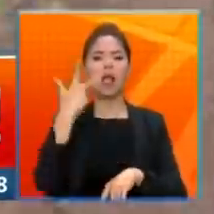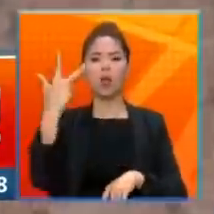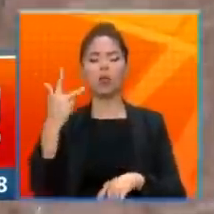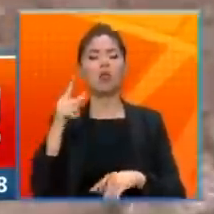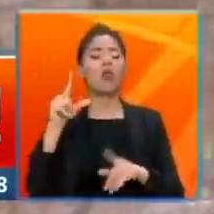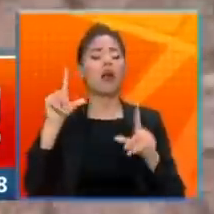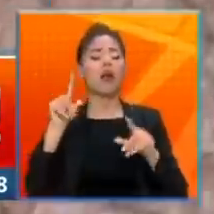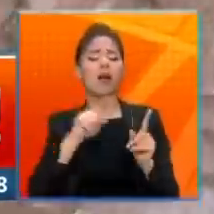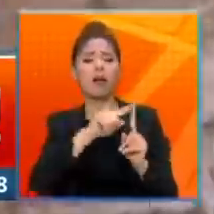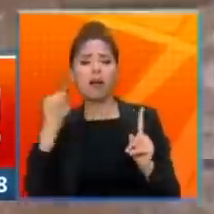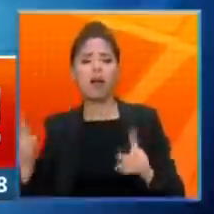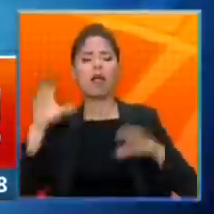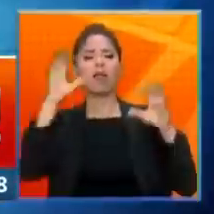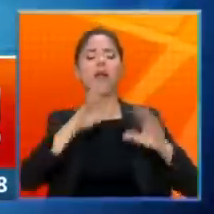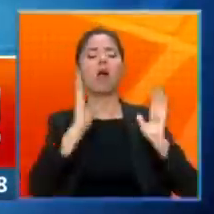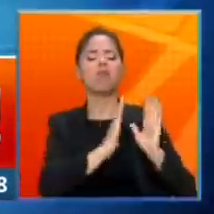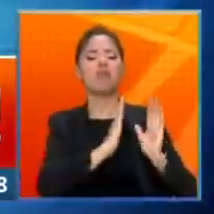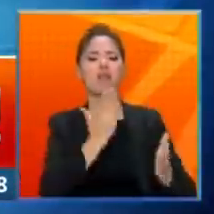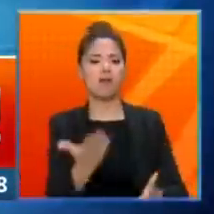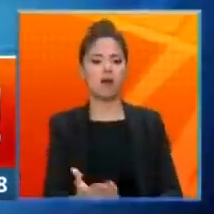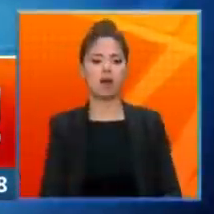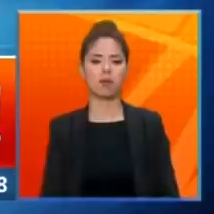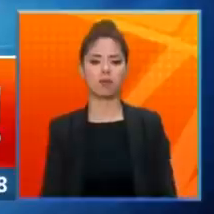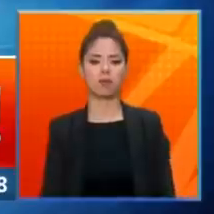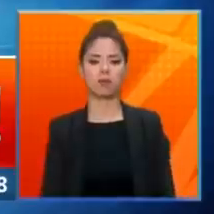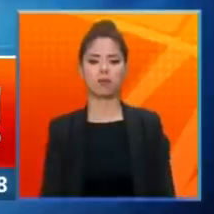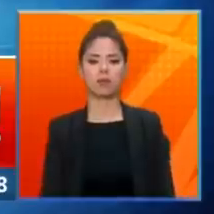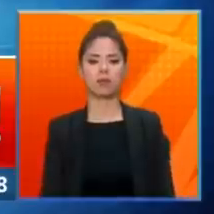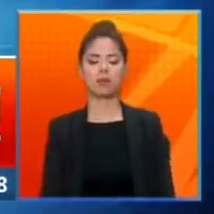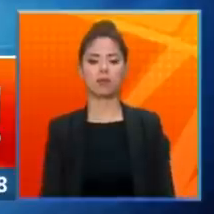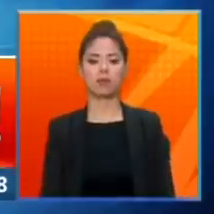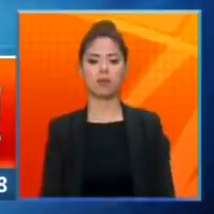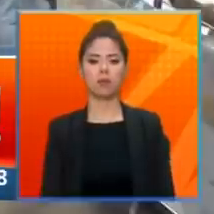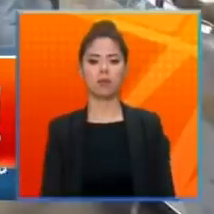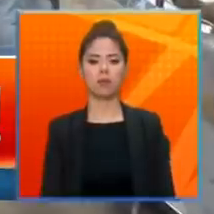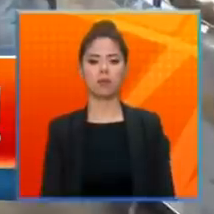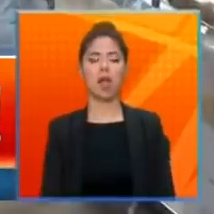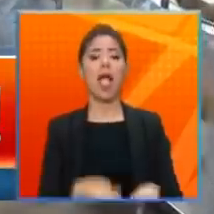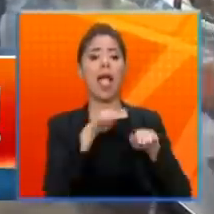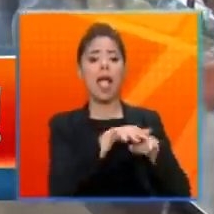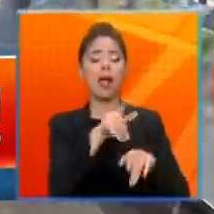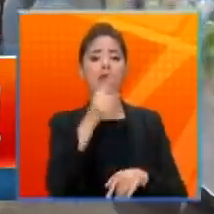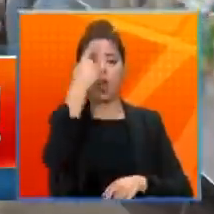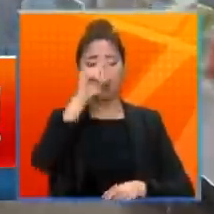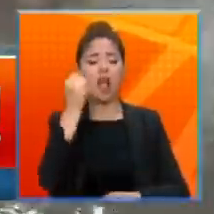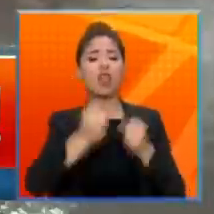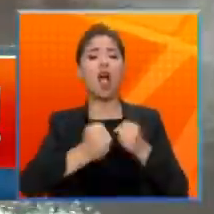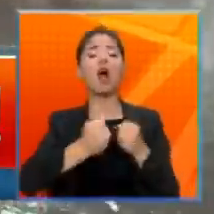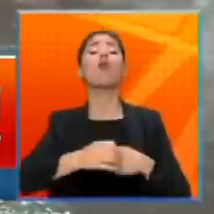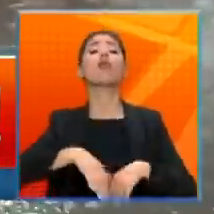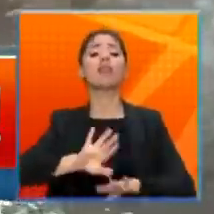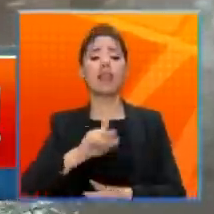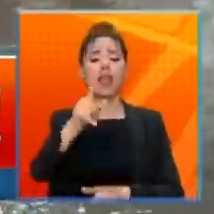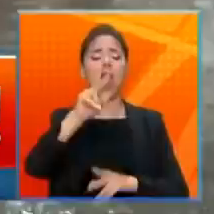da aralıksız olarak yağmaya devam etti. An itibariyle Eminönü arkadaşlar, araçlar gidemiyor. Eminönü'nde sadece araç sürücüleri